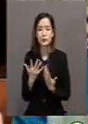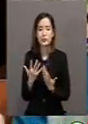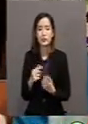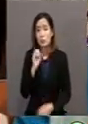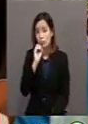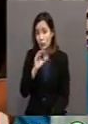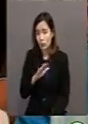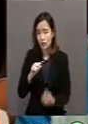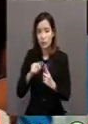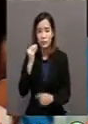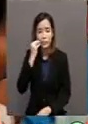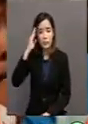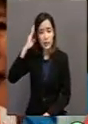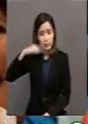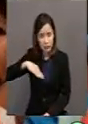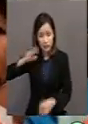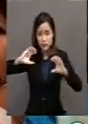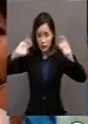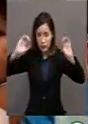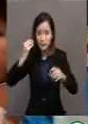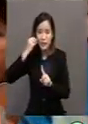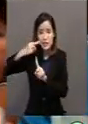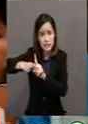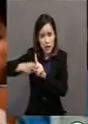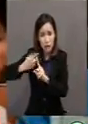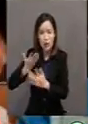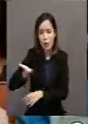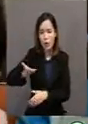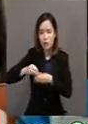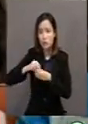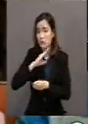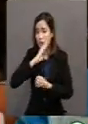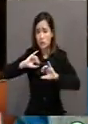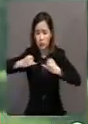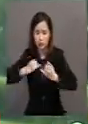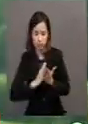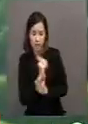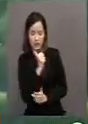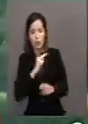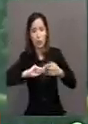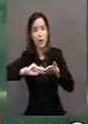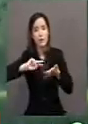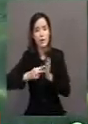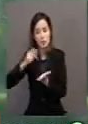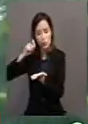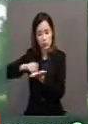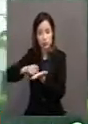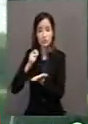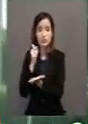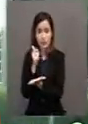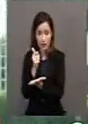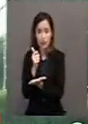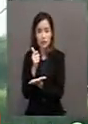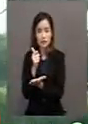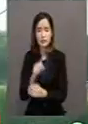ว่าจะเป็นบ้านพรรคราชการบ้านเช่าบ้านไปขออาศัยถ้าเจ้าของบ้านอนุญาตมันก็จดทะเบียนได้คือทางอาจารย์